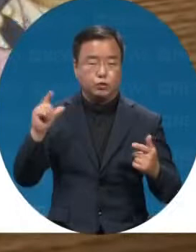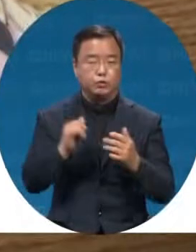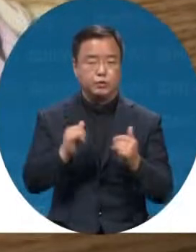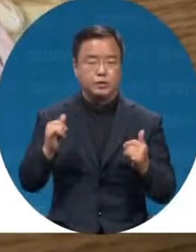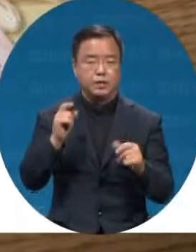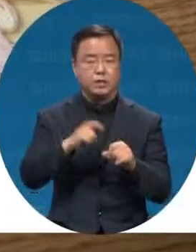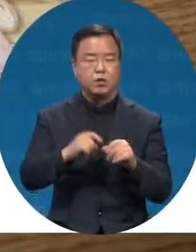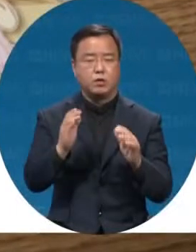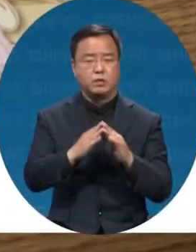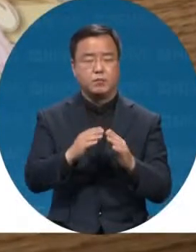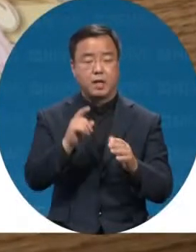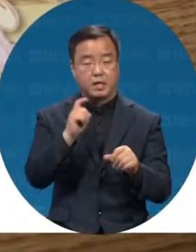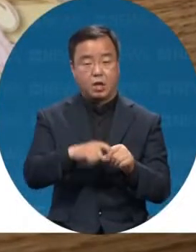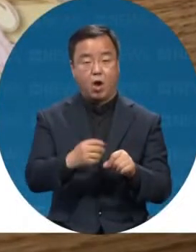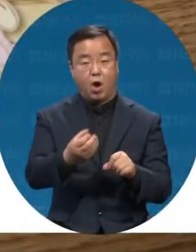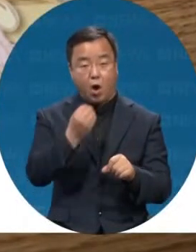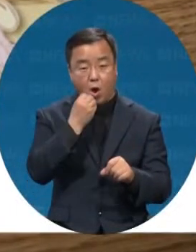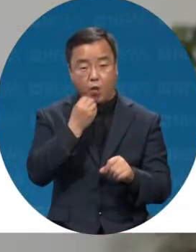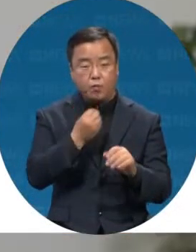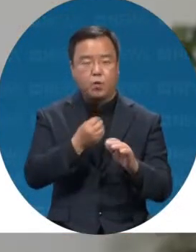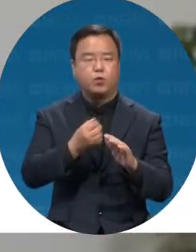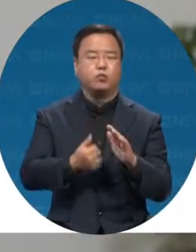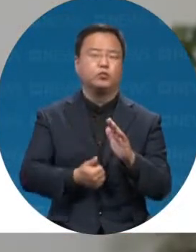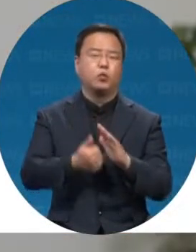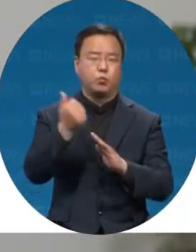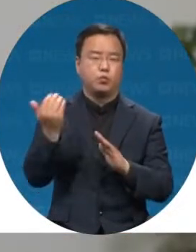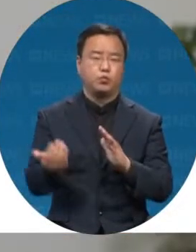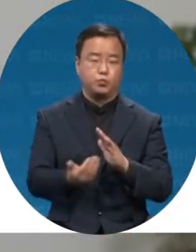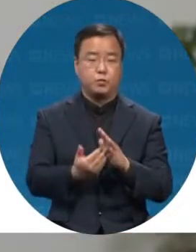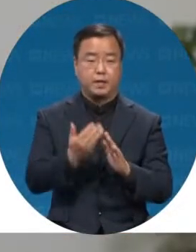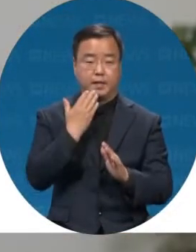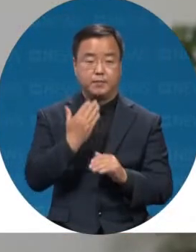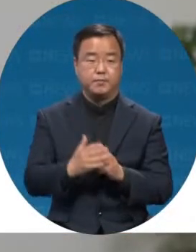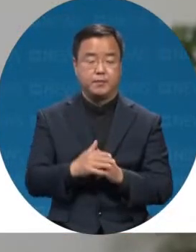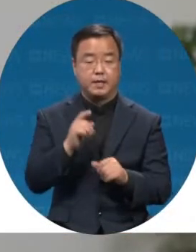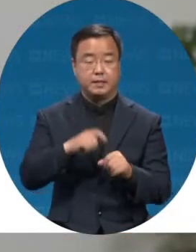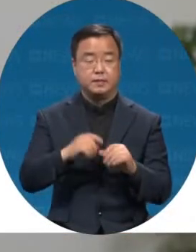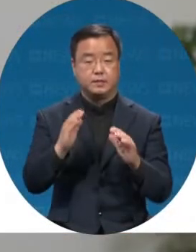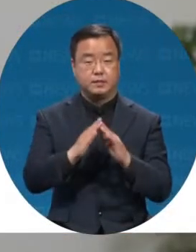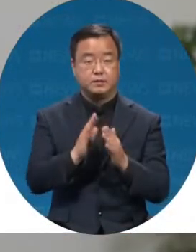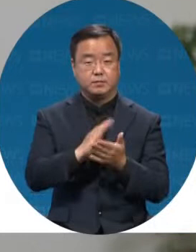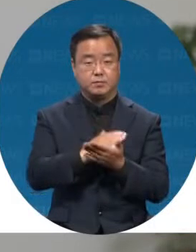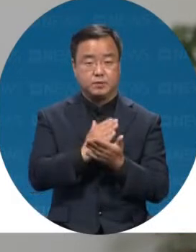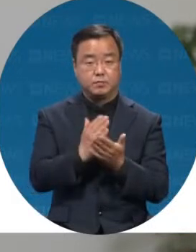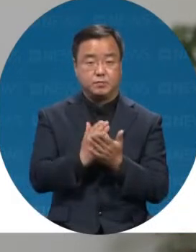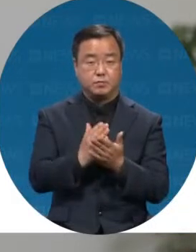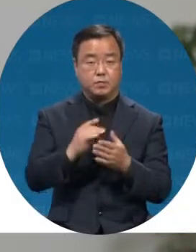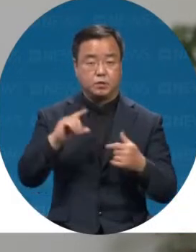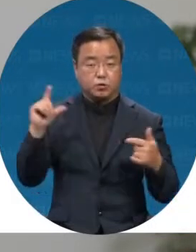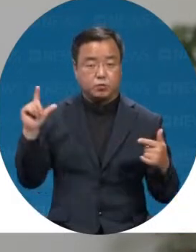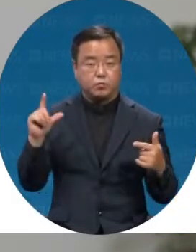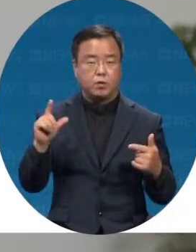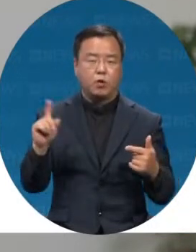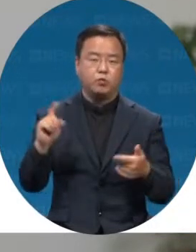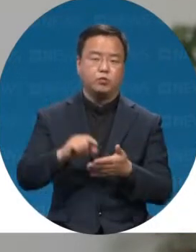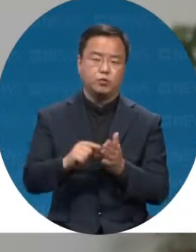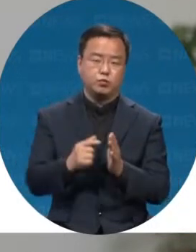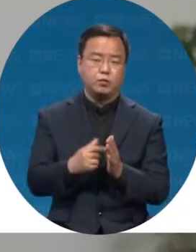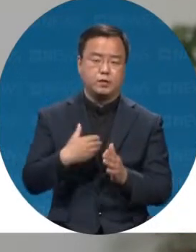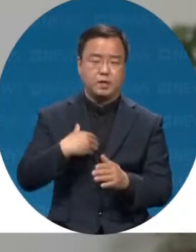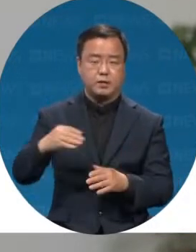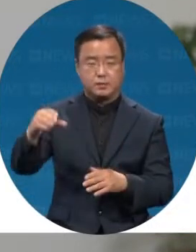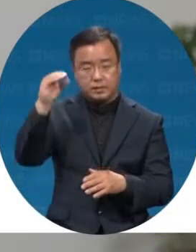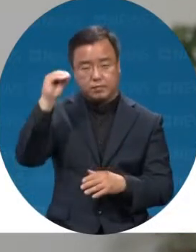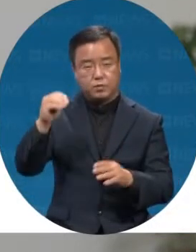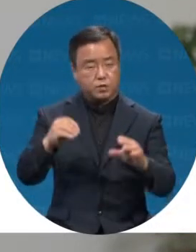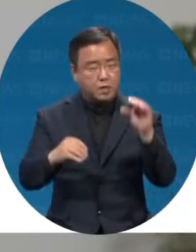이루게 되는 이야기예요. 떡집 시리즈에 등장하는 모든 주인공들이 어느 일부분에 있어서는 저랑 좀 닮은 부분들이 좀 있긴